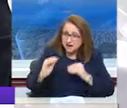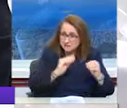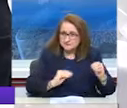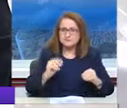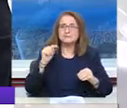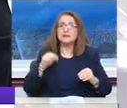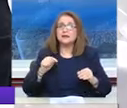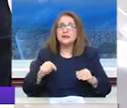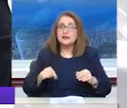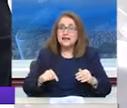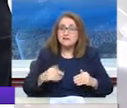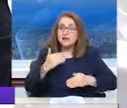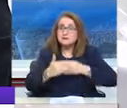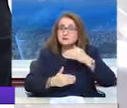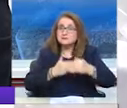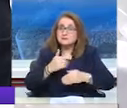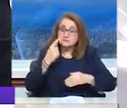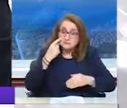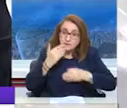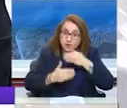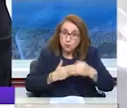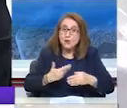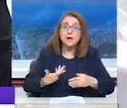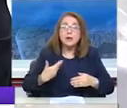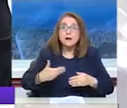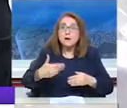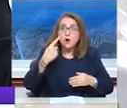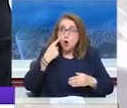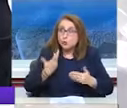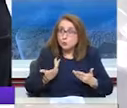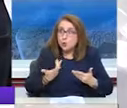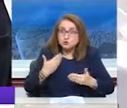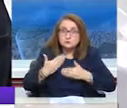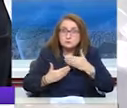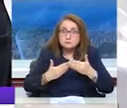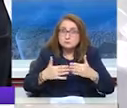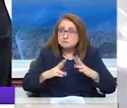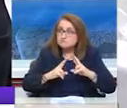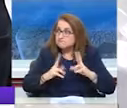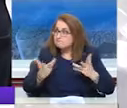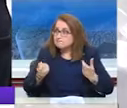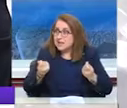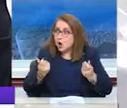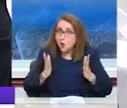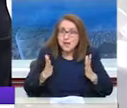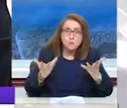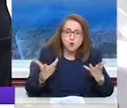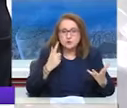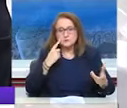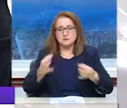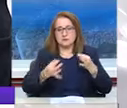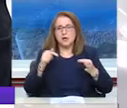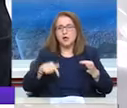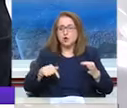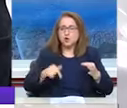όσο το τοπίο από πλευράς υγειονομικής και οικονομικής πολιτικής θα ξεκαθαρίσει. Κάτι που για την ώρα πρέπει να πω δεν